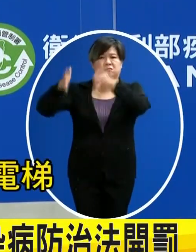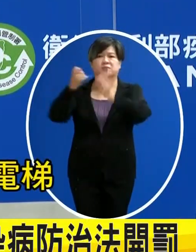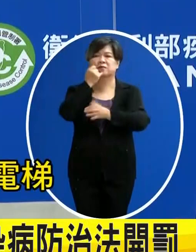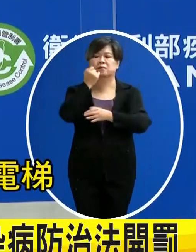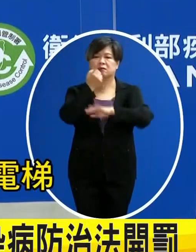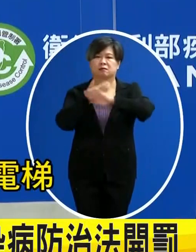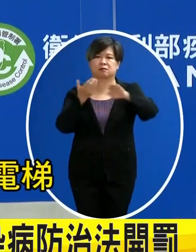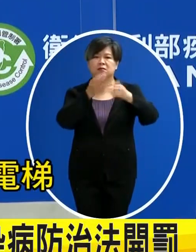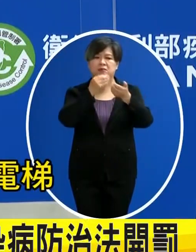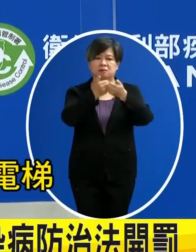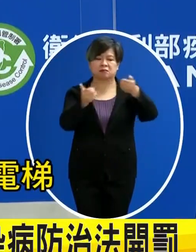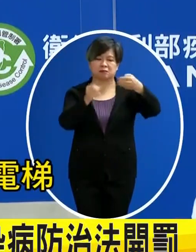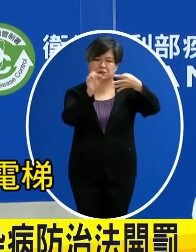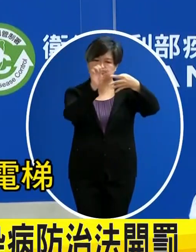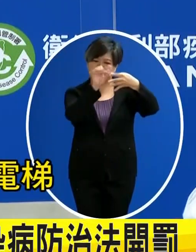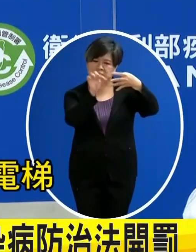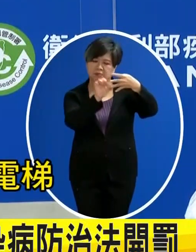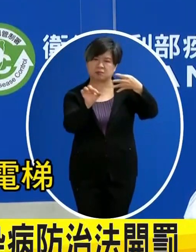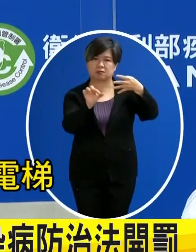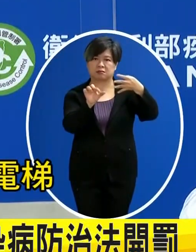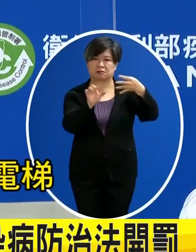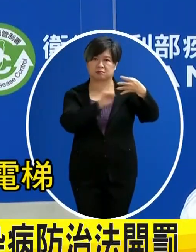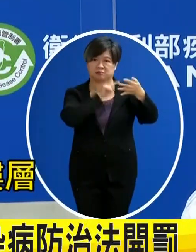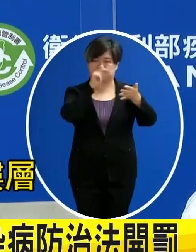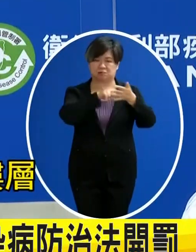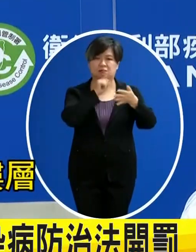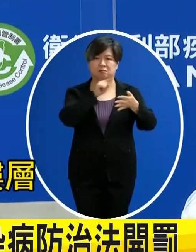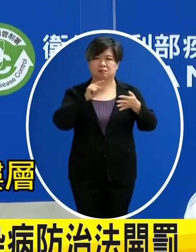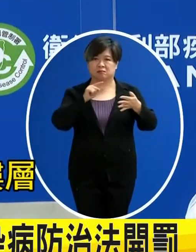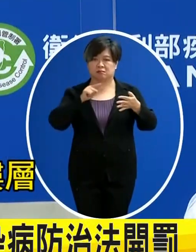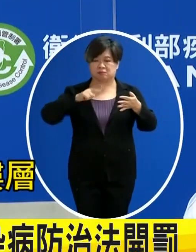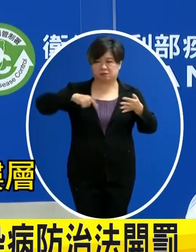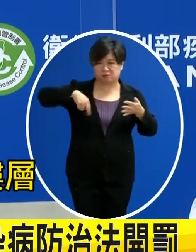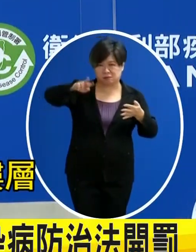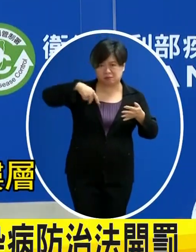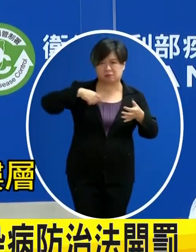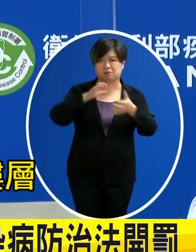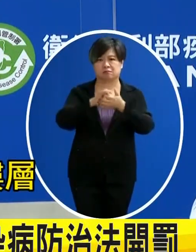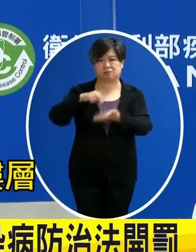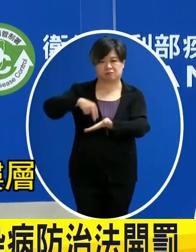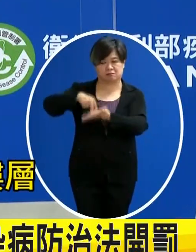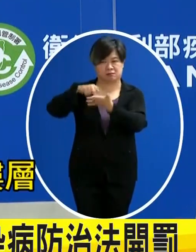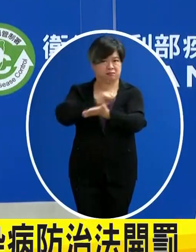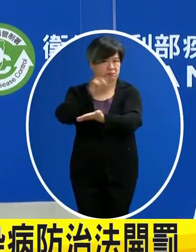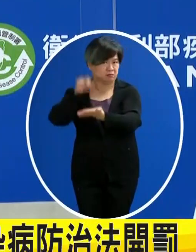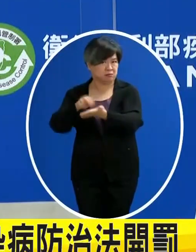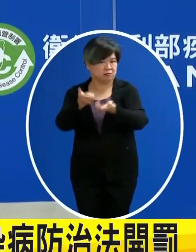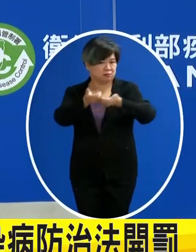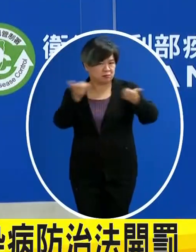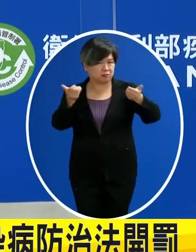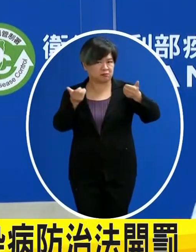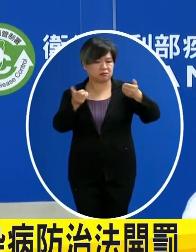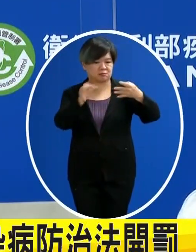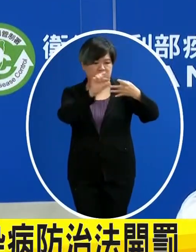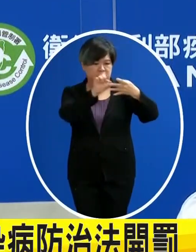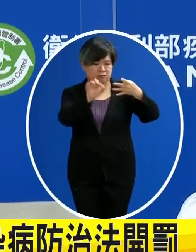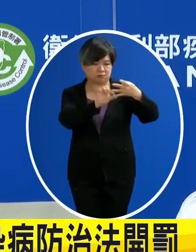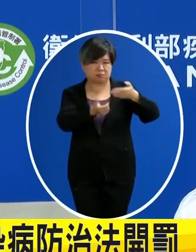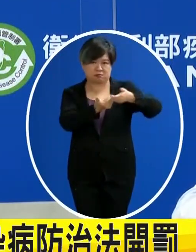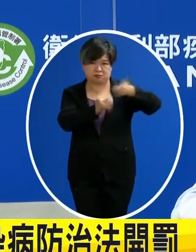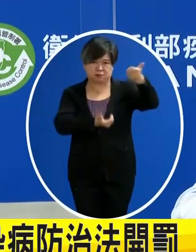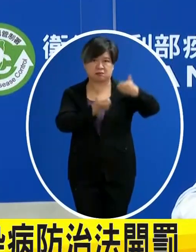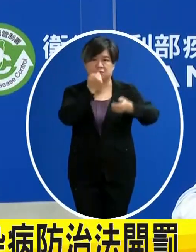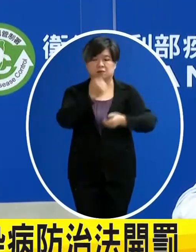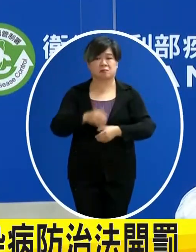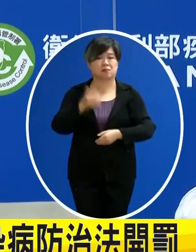层的这种，那分层的就要有独立的通路电梯，好、哦、是要不能跟一般的其他楼层的，但其他楼好、